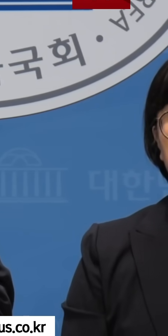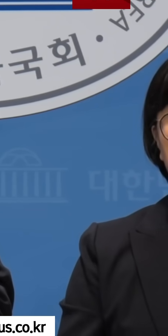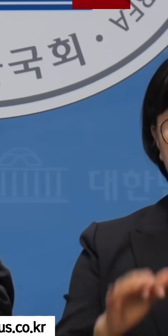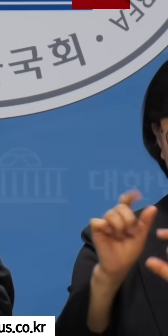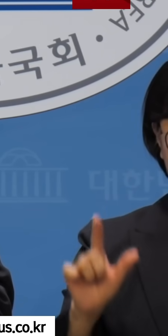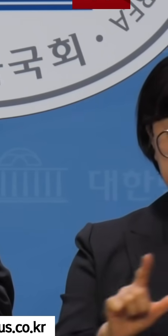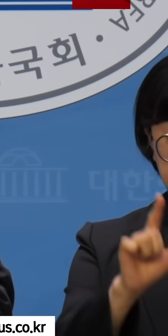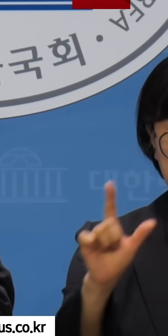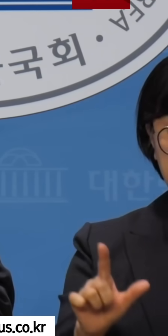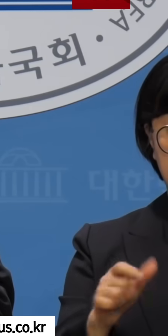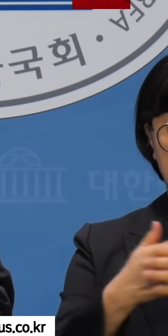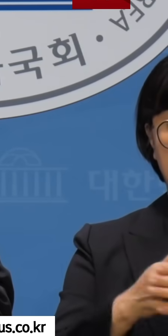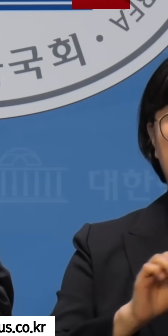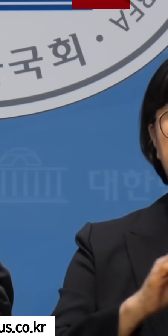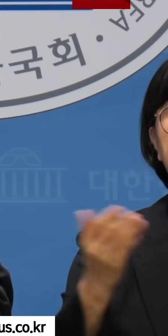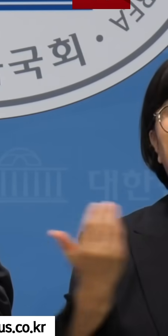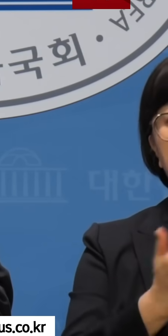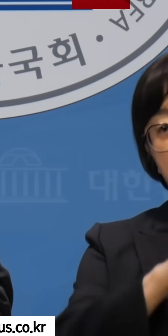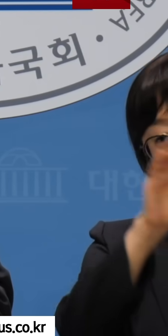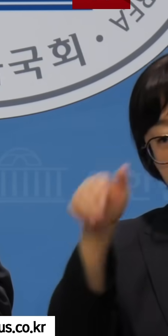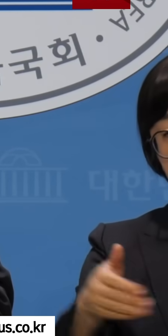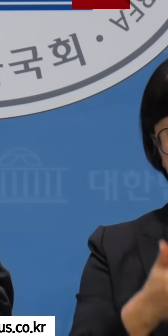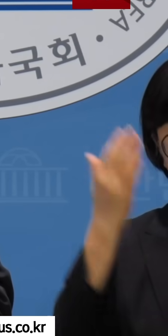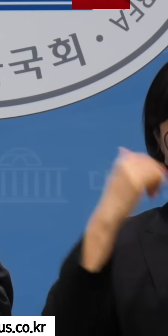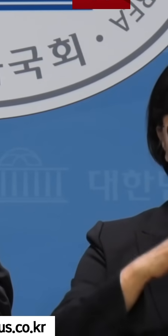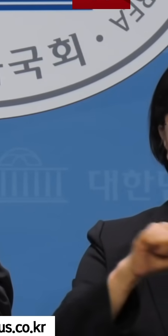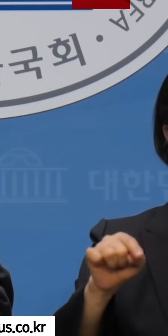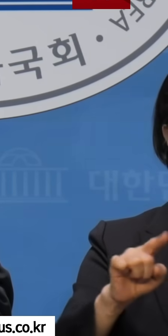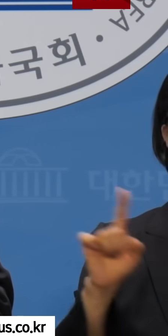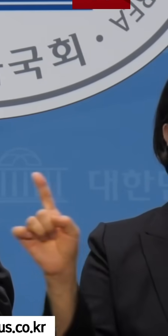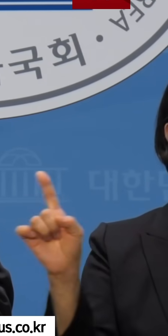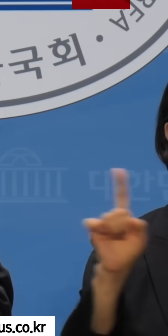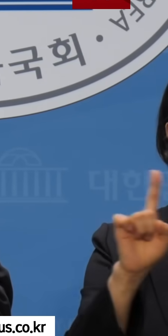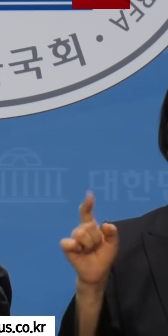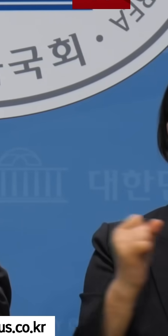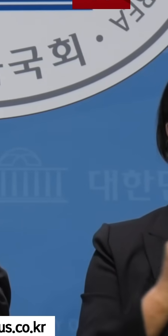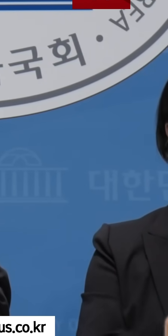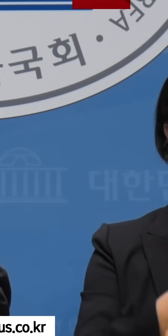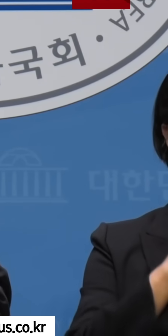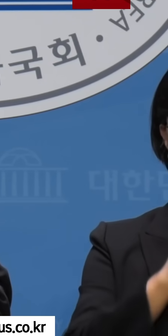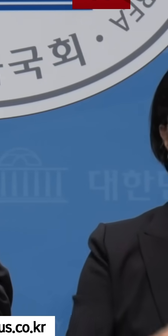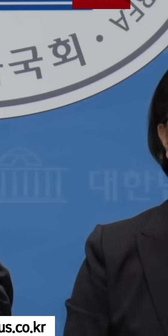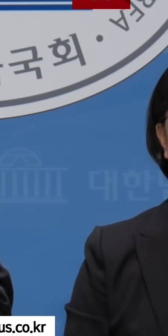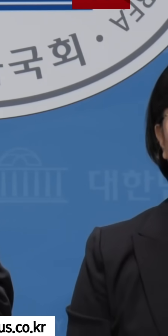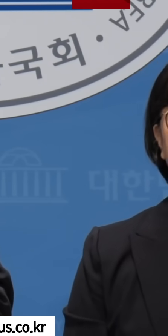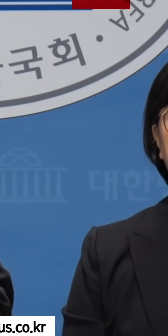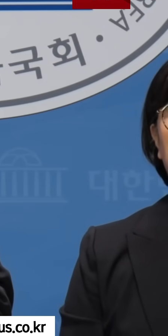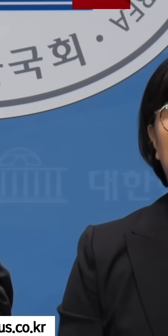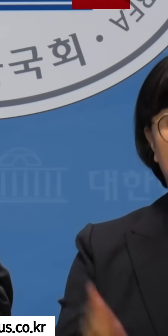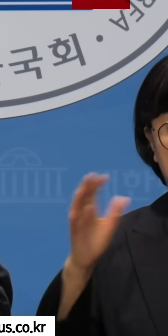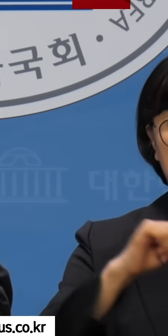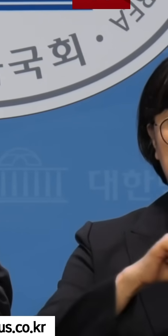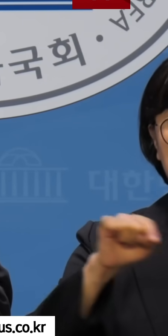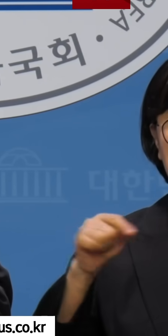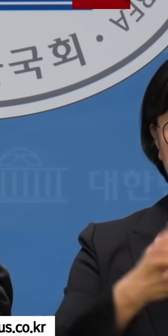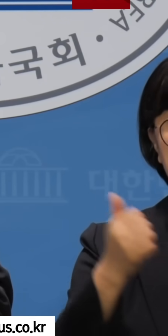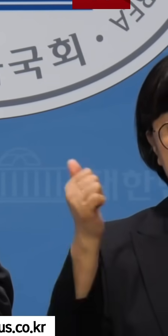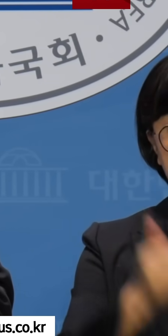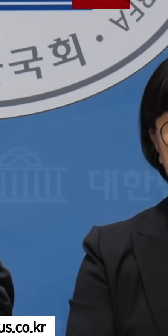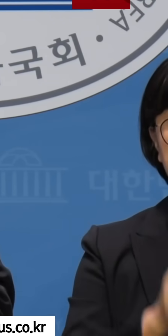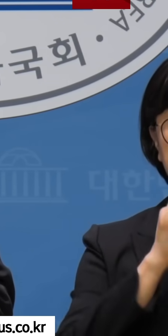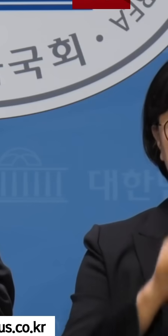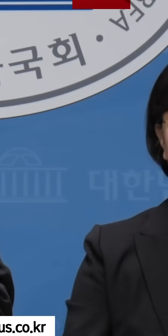국민의 삶이 이렇게 거꾸로 가는 동안 대한민국 정치는 도대체 무엇을 한 것입니까? 대한민국 정치는